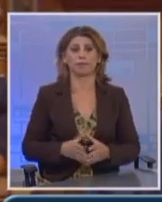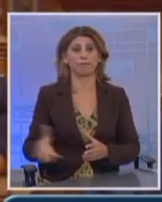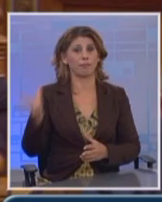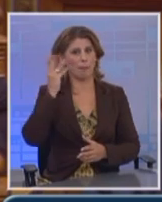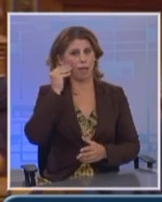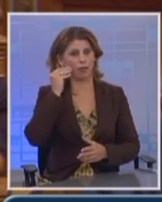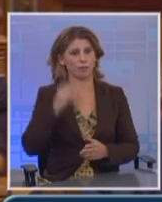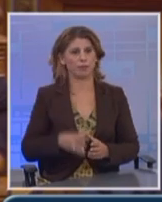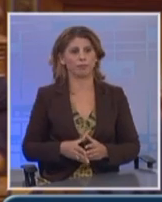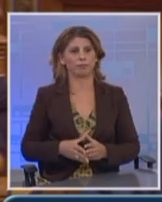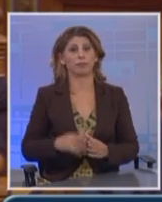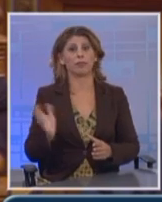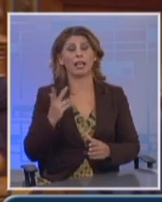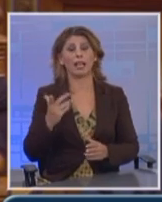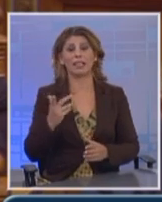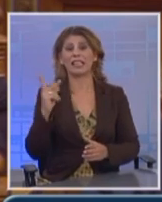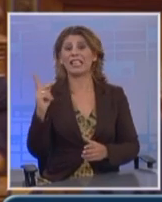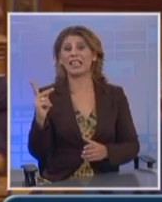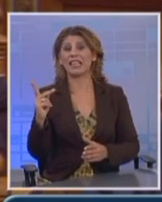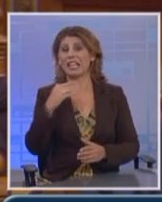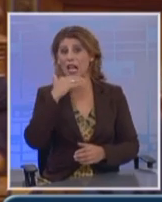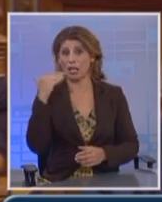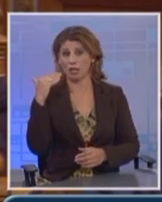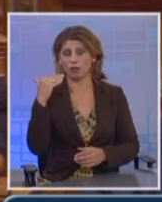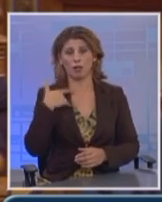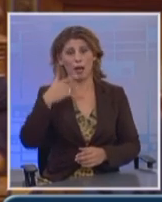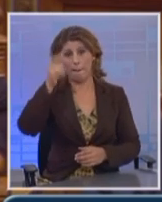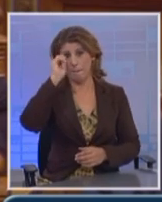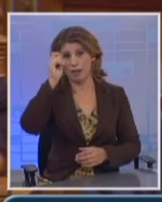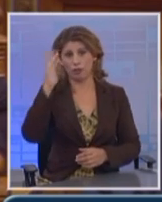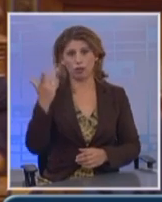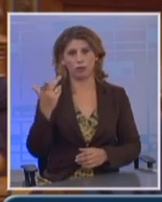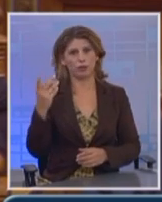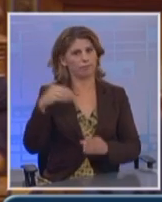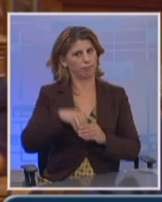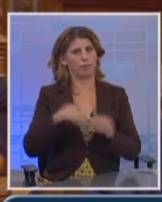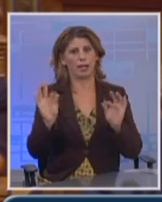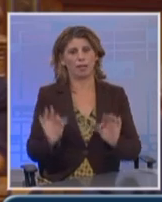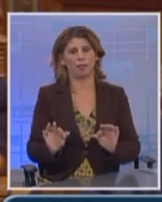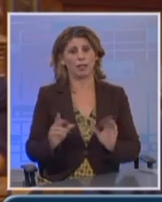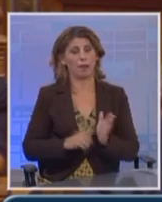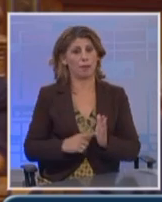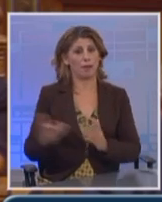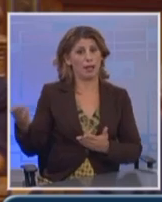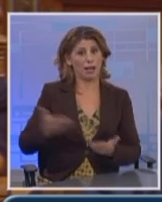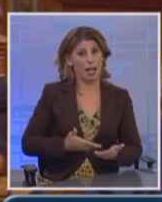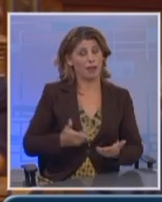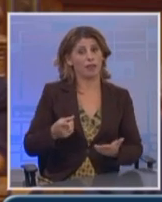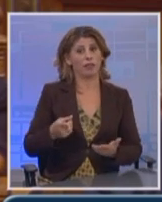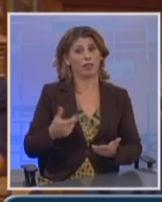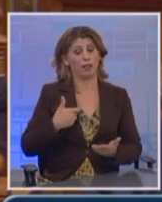μάθαμε κάτι για τον κύριο Καϊχανίων. Παραδεχτήκατε ότι θα μπει σε ρύθμιση. Έπρεπε να έρθει ο ΣΥΡΙΖΑ μετά από 10